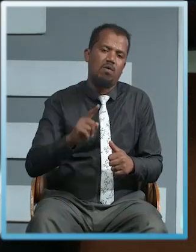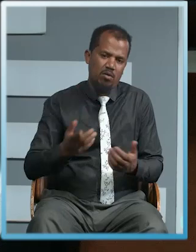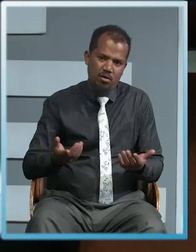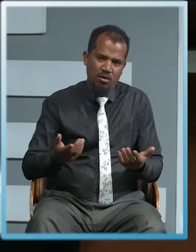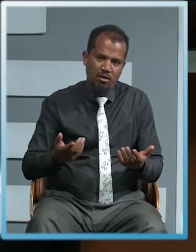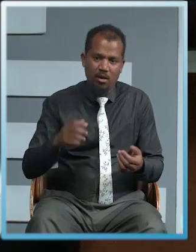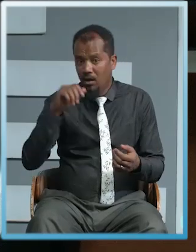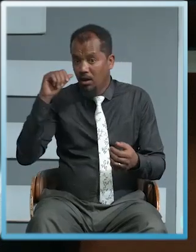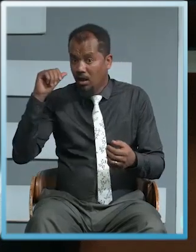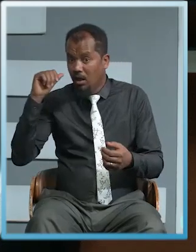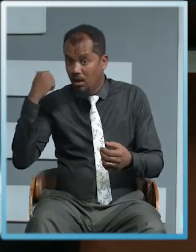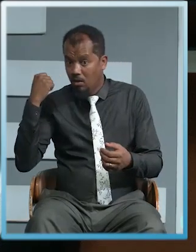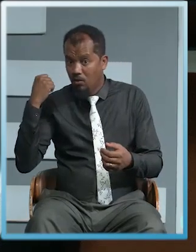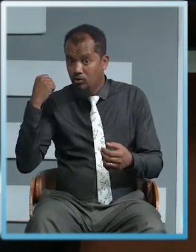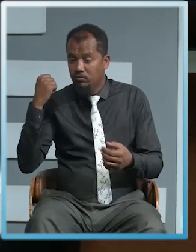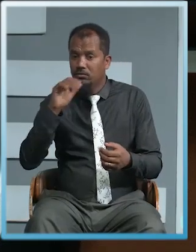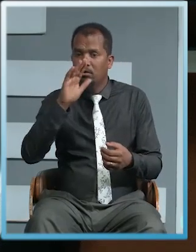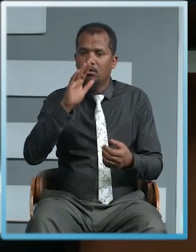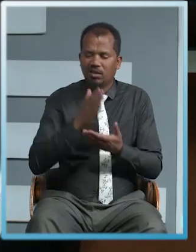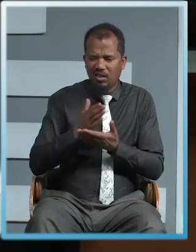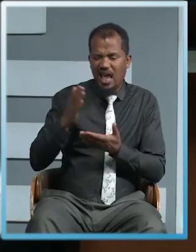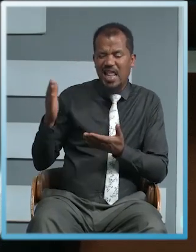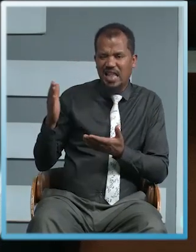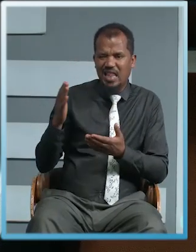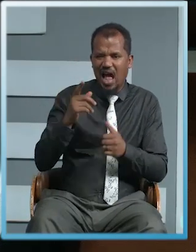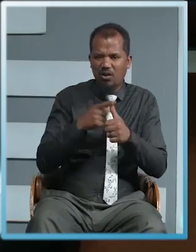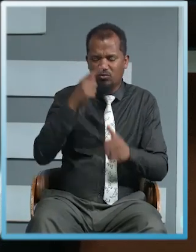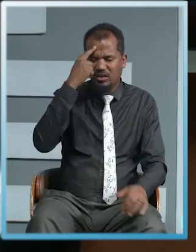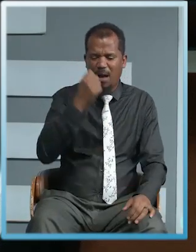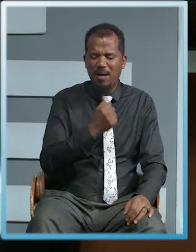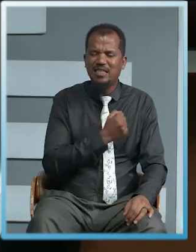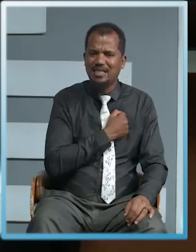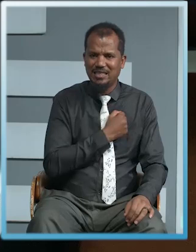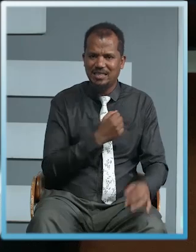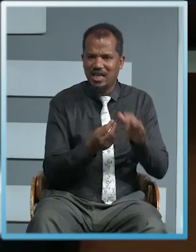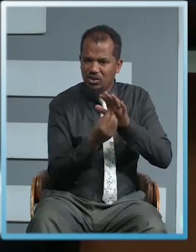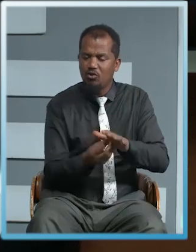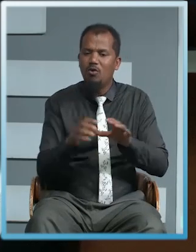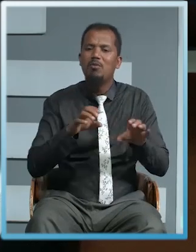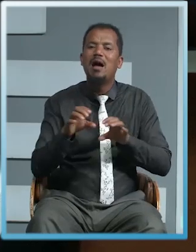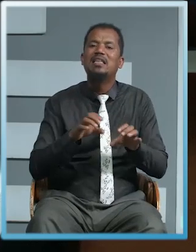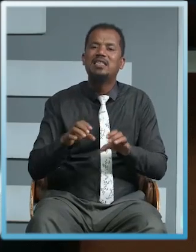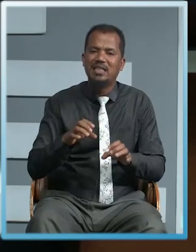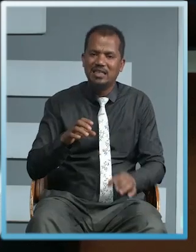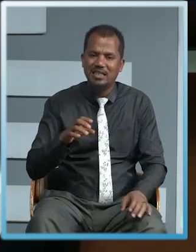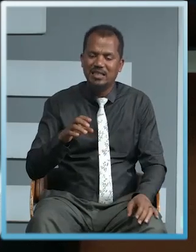ነው ሌሎችም ገለልተኝነት አንዱ ተአማኝነት ተጽዕኖ የሚያረግ ነው ማለት